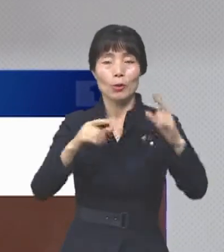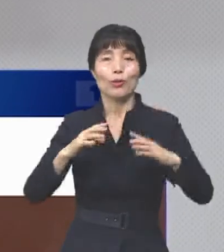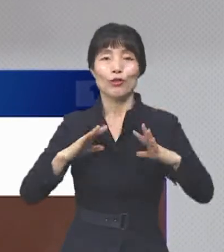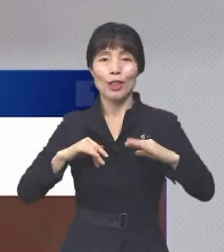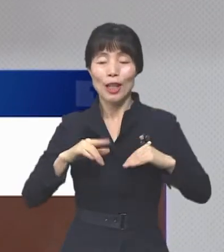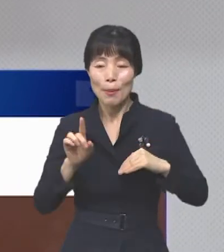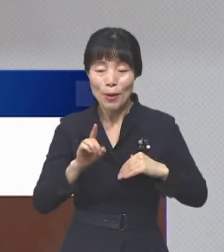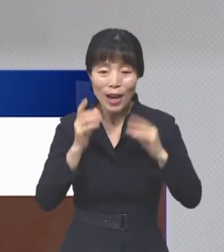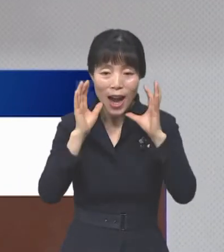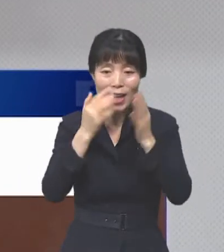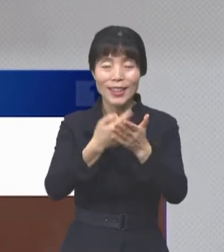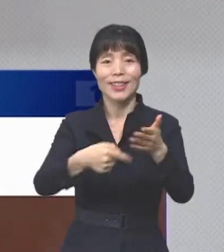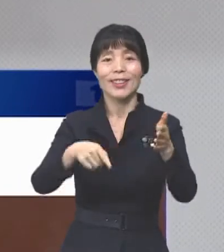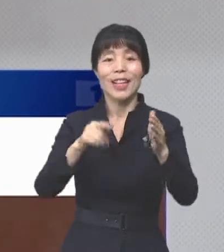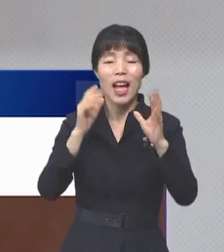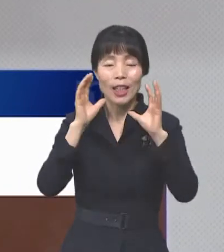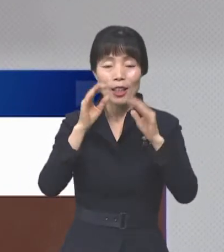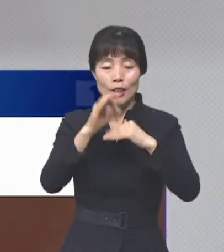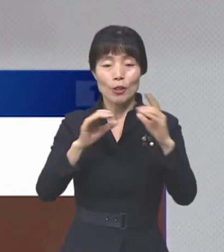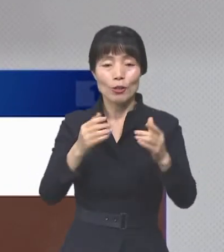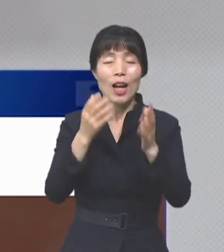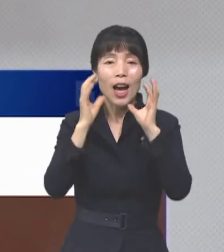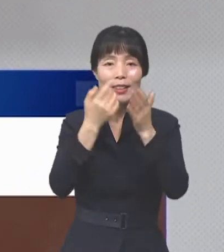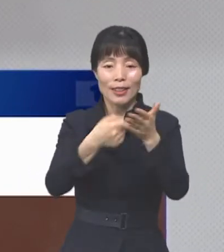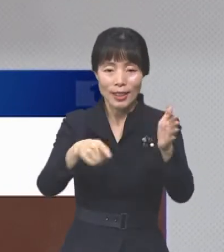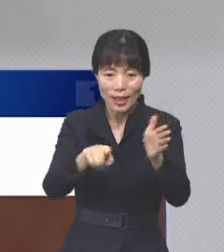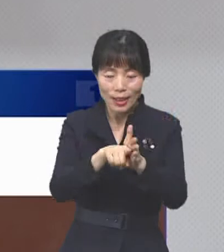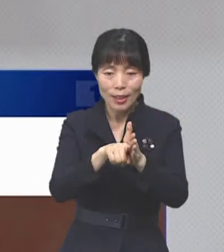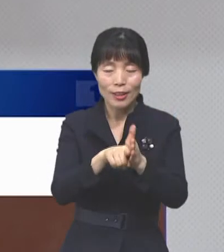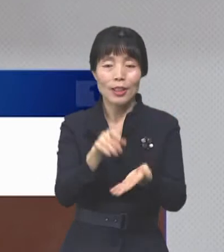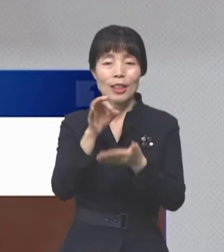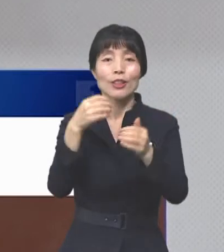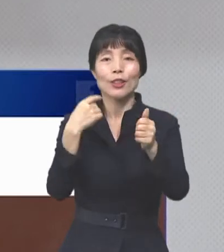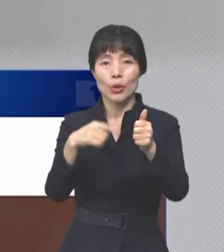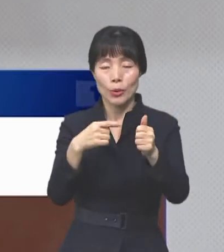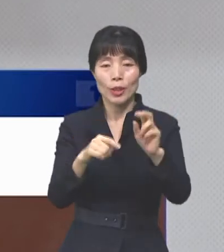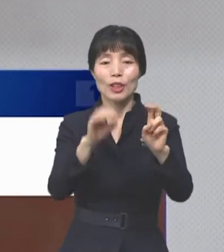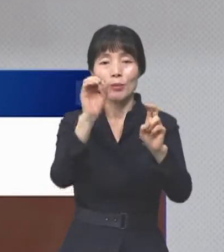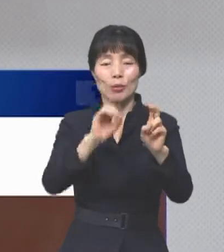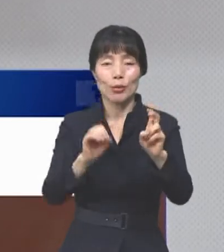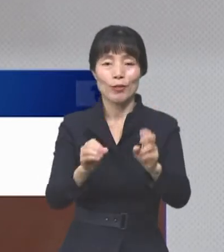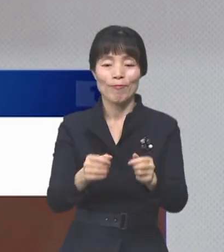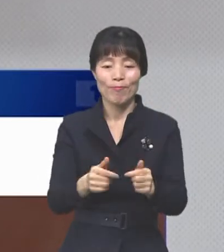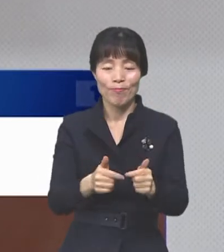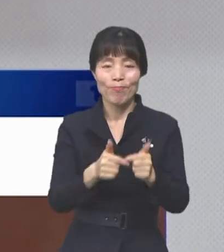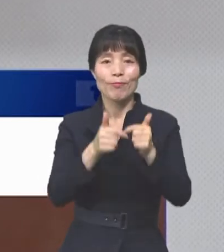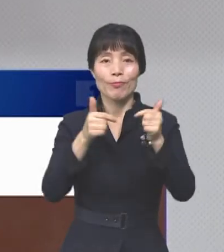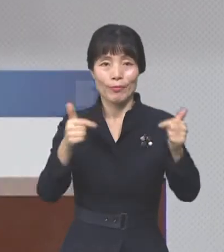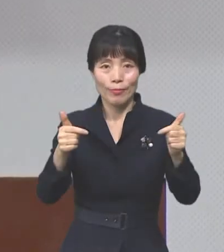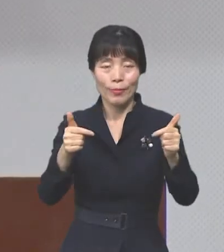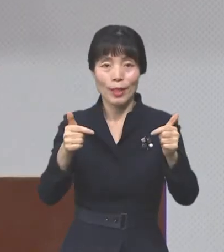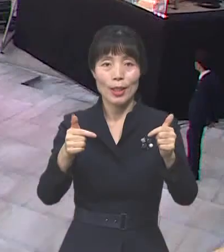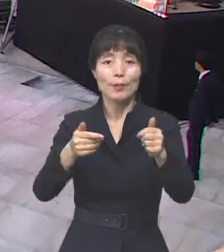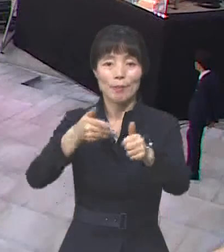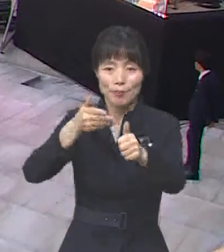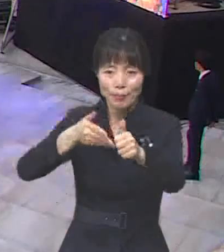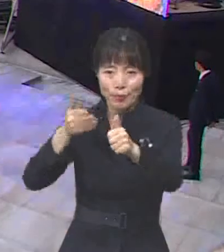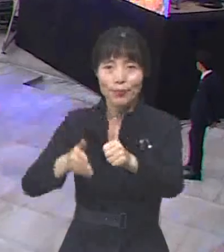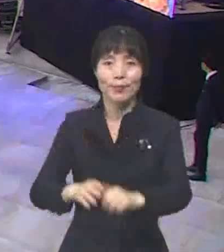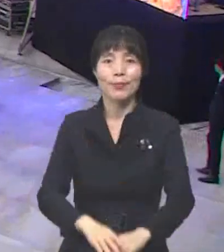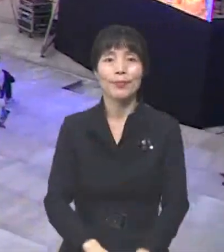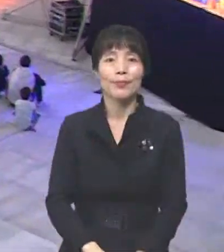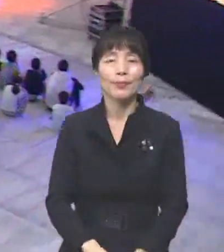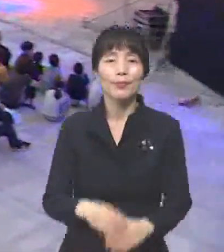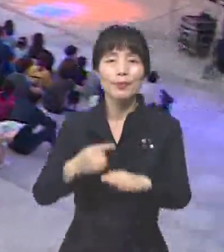자라나는 아이들을 위해서 미래 가치 교육을 20% 이상 늘려나갑시다.